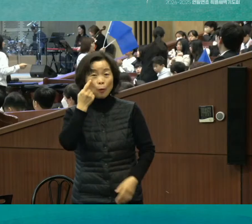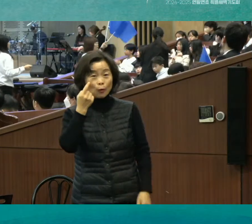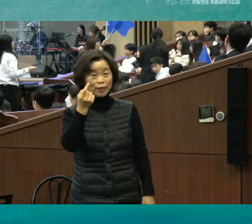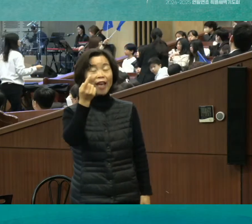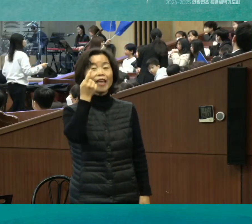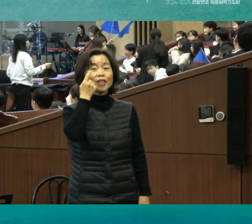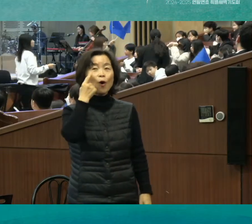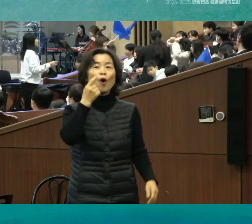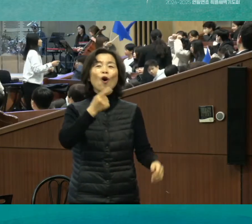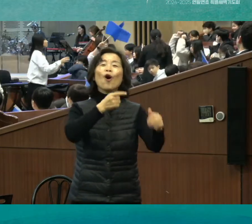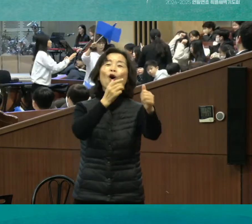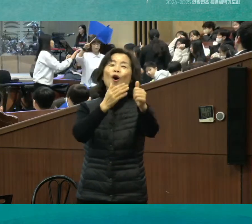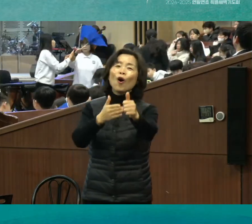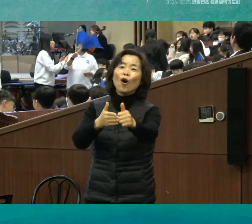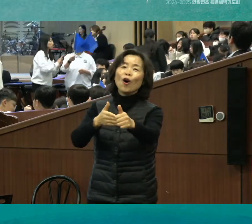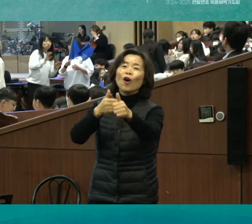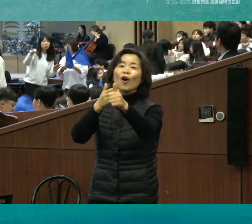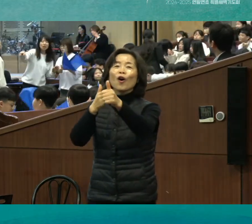만나보세요.